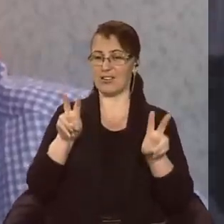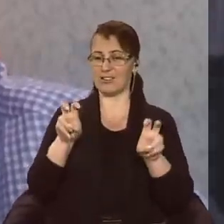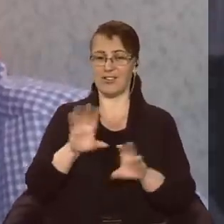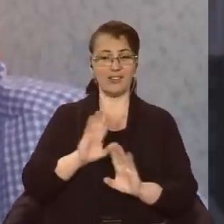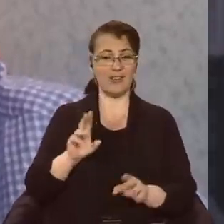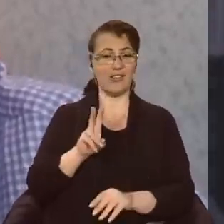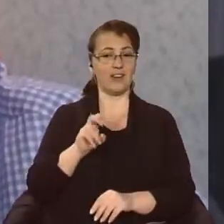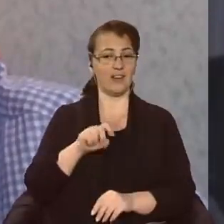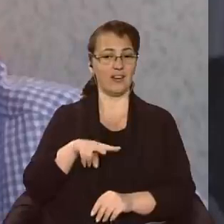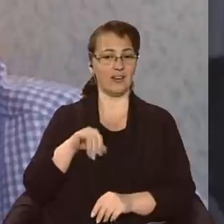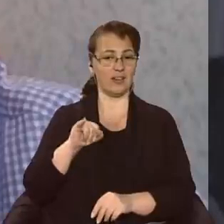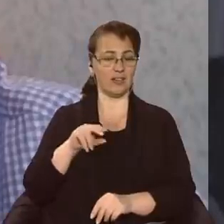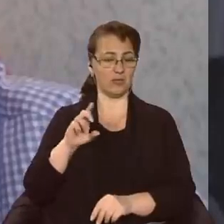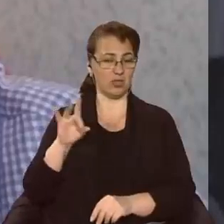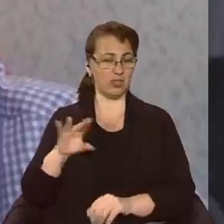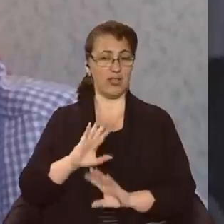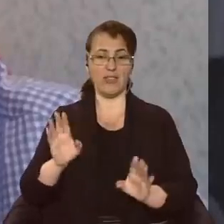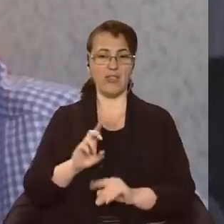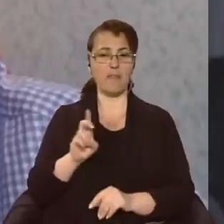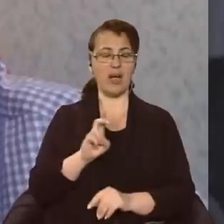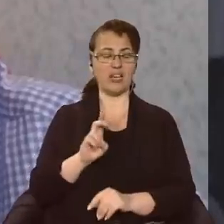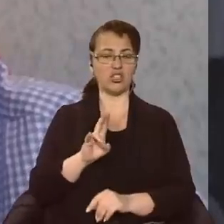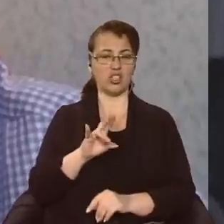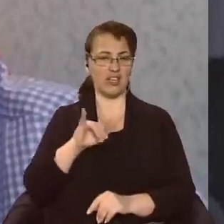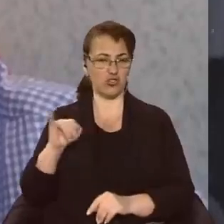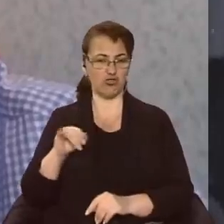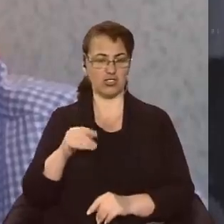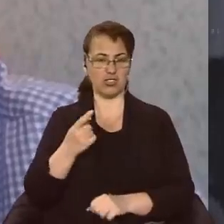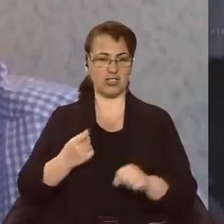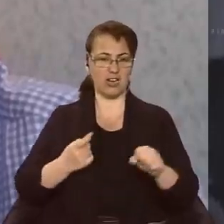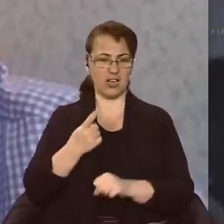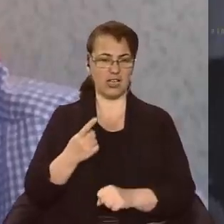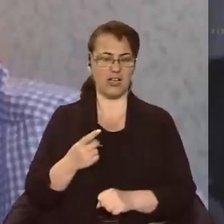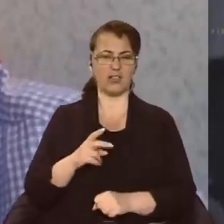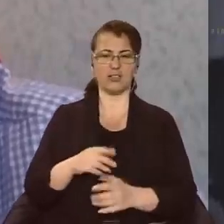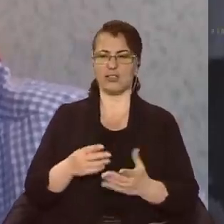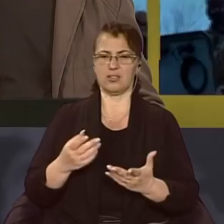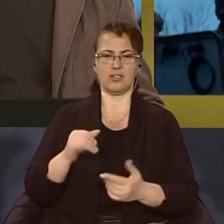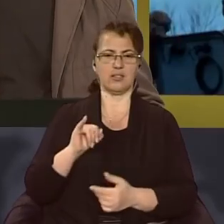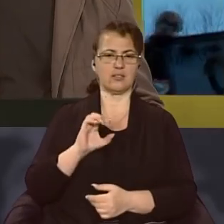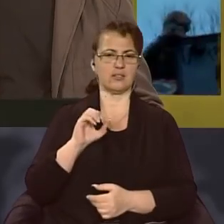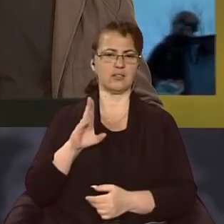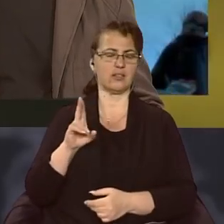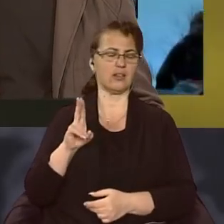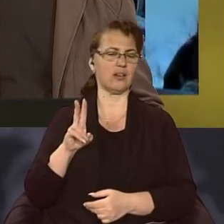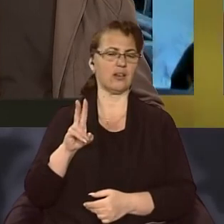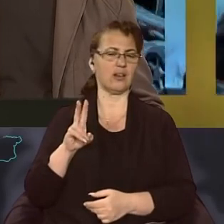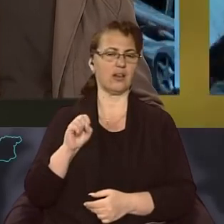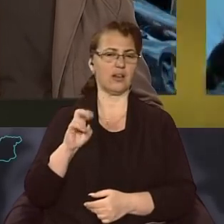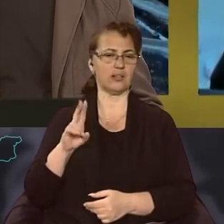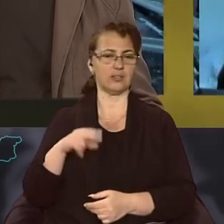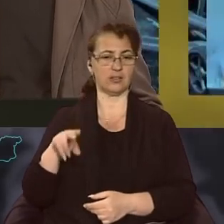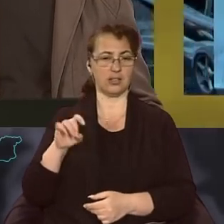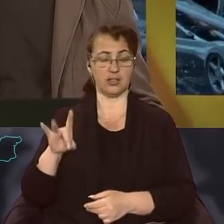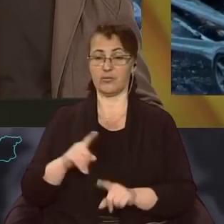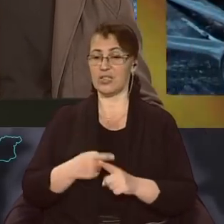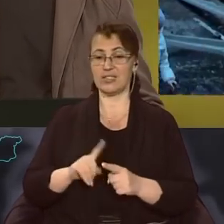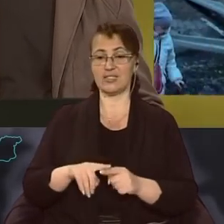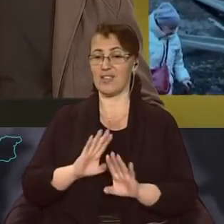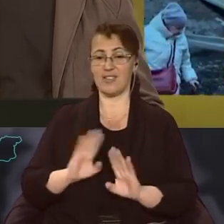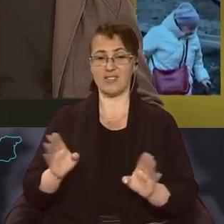вже не ракети балістичні ОТРК «Іскандер» 9М723 та 9М728. Це навіть вже не